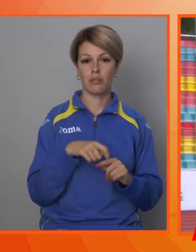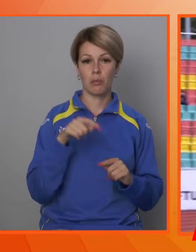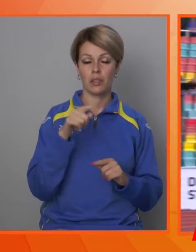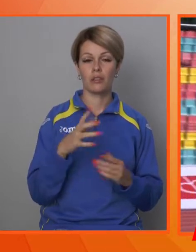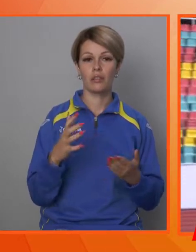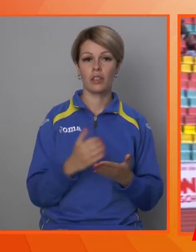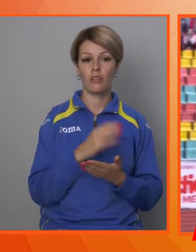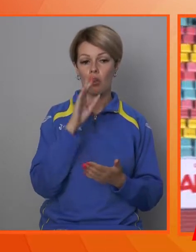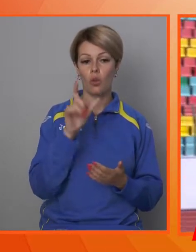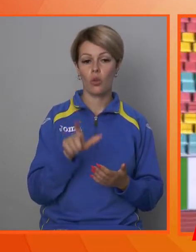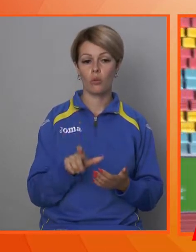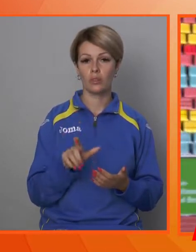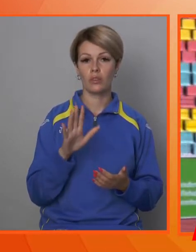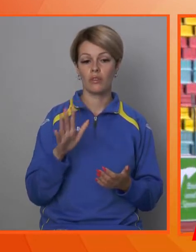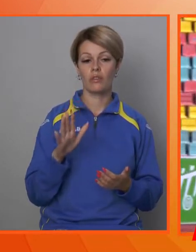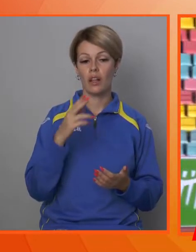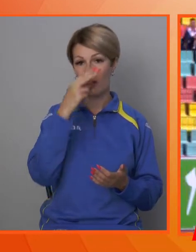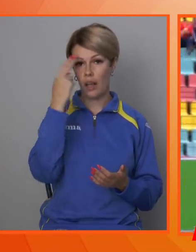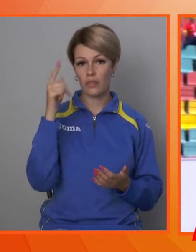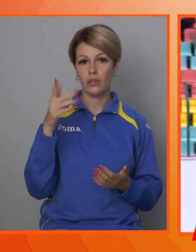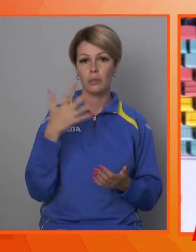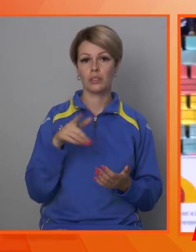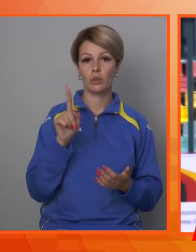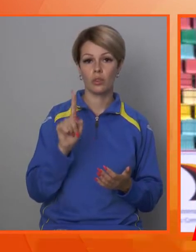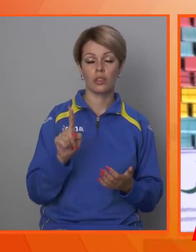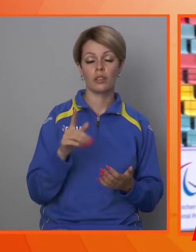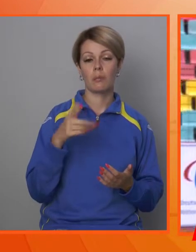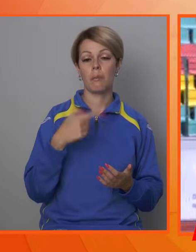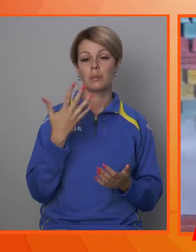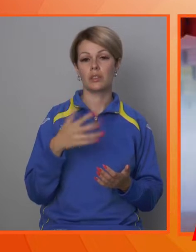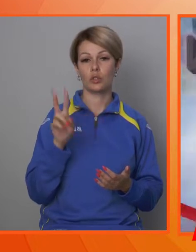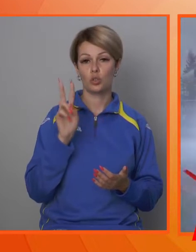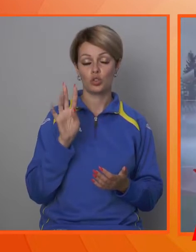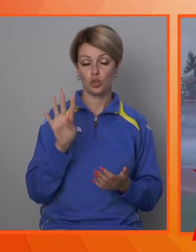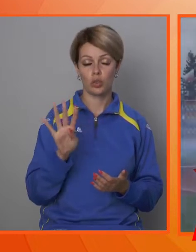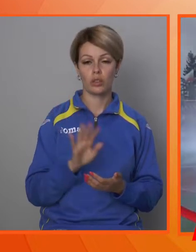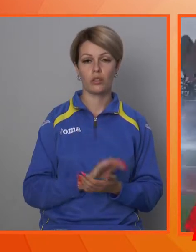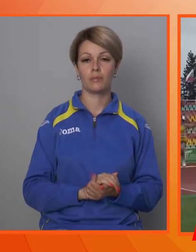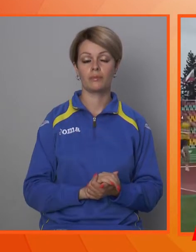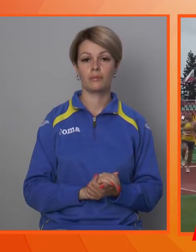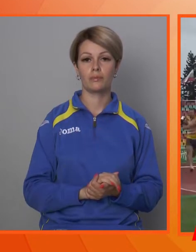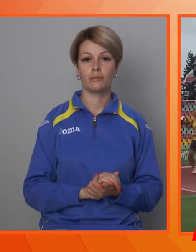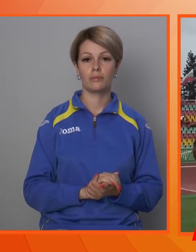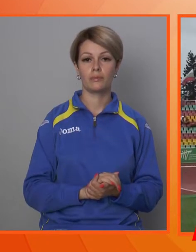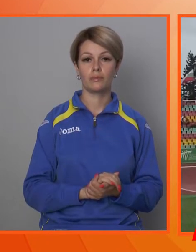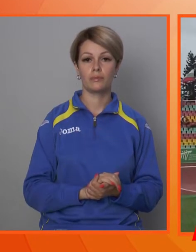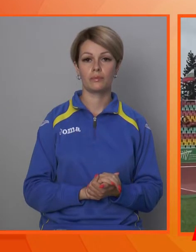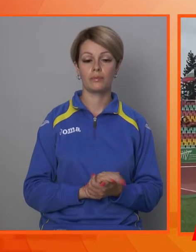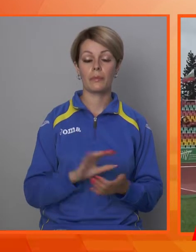метрів. Виграв хлопець Латвії з результатом 51-54.